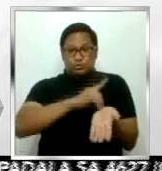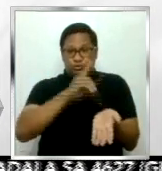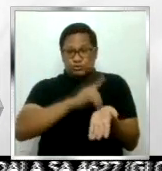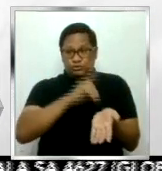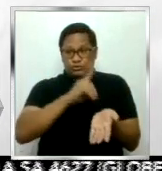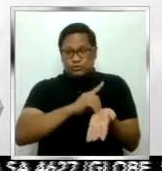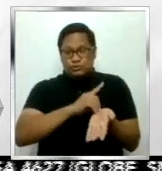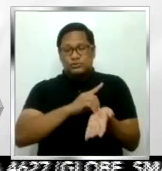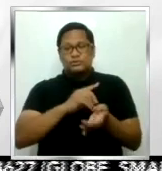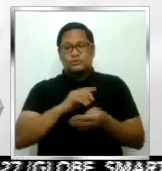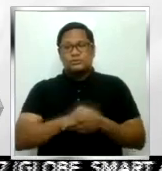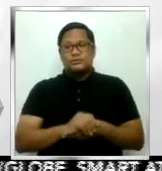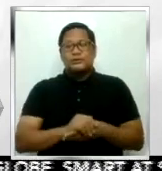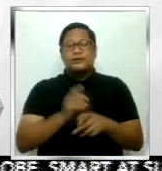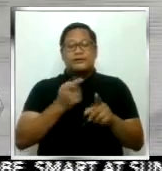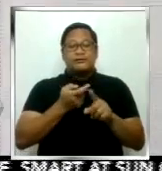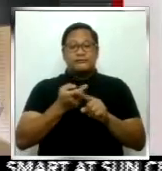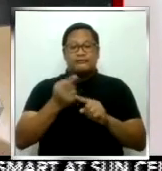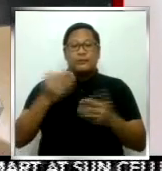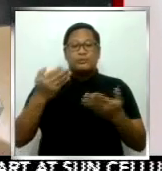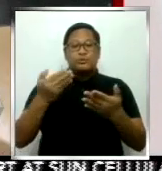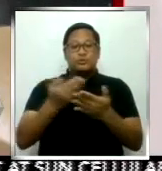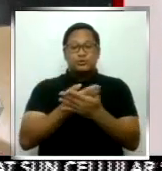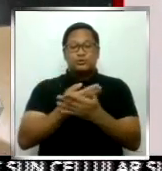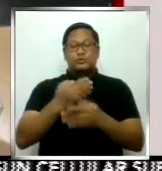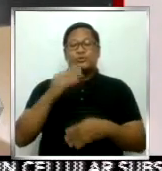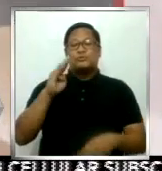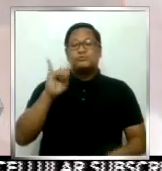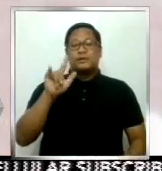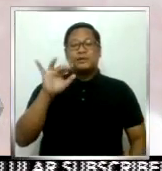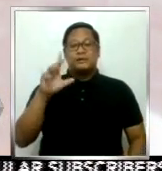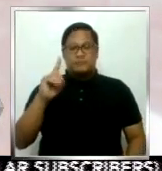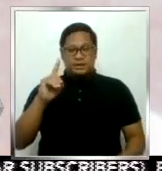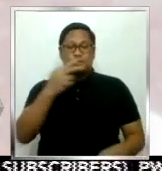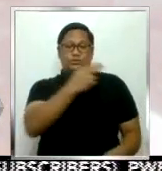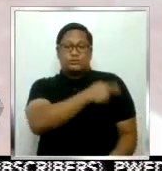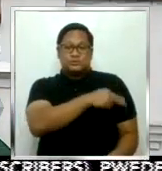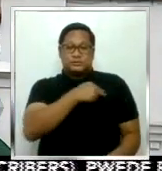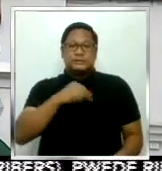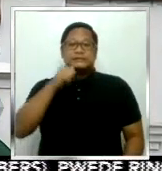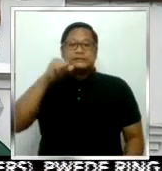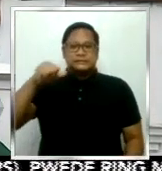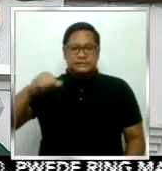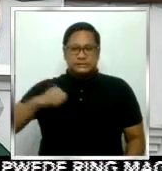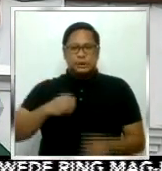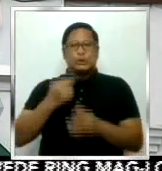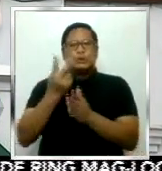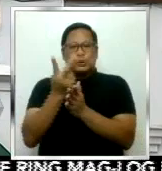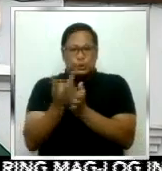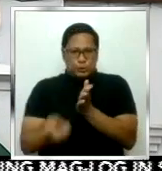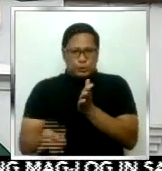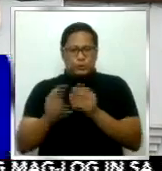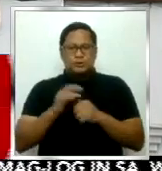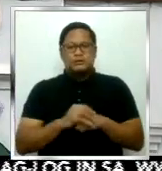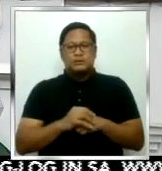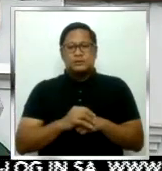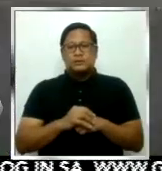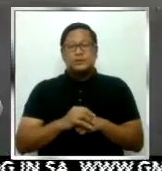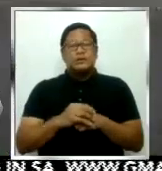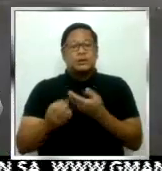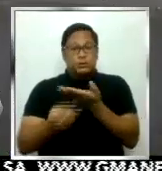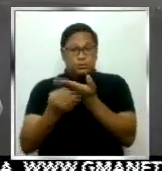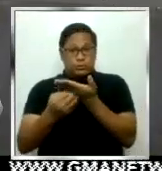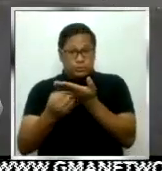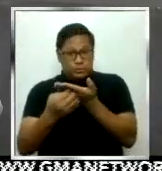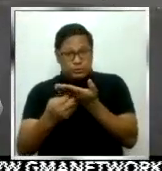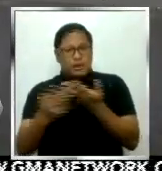Officer ng New Bilibid Prison Hospital. Kagabi, nakremate na ang kanyang labi. Wala pang kumpirmasyon ang Bilibid kung siya rin ba